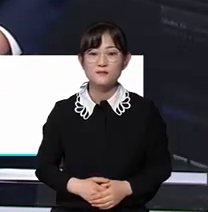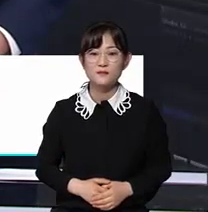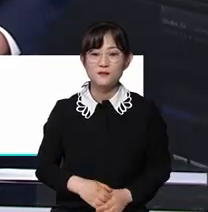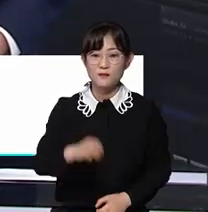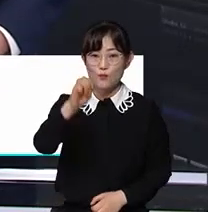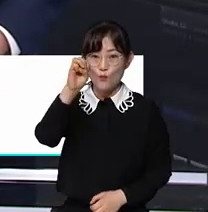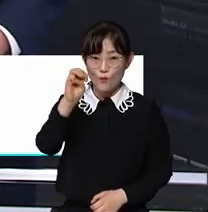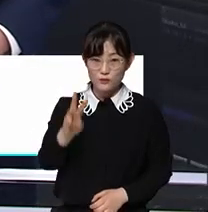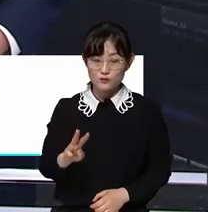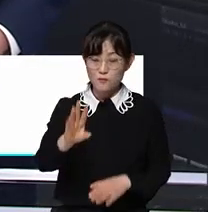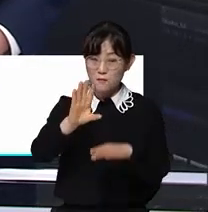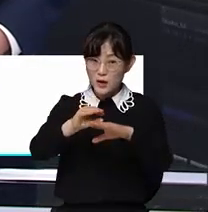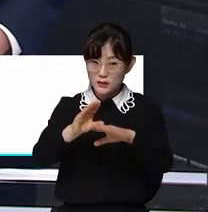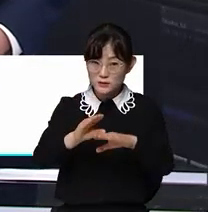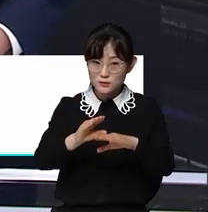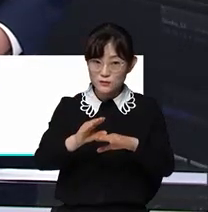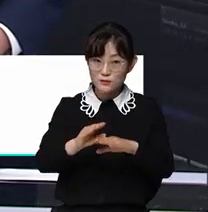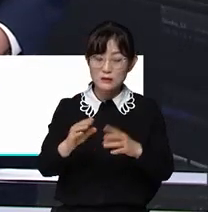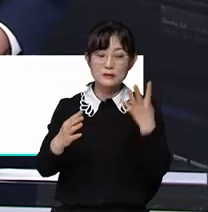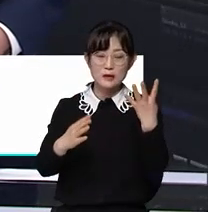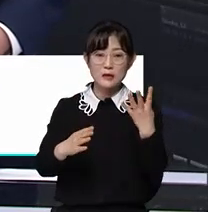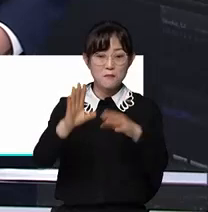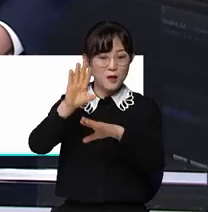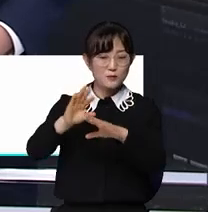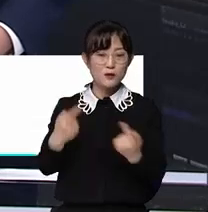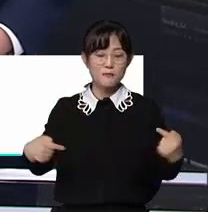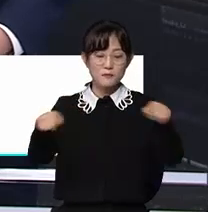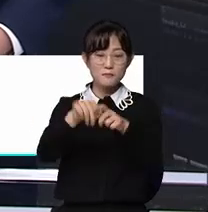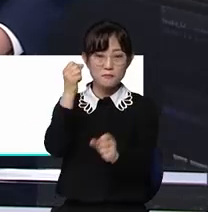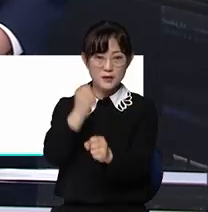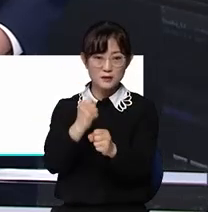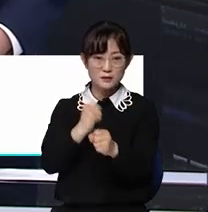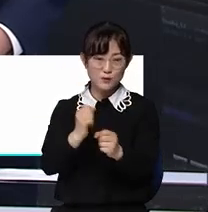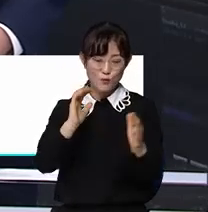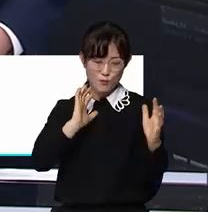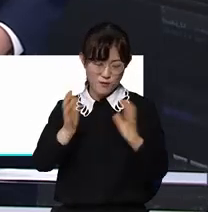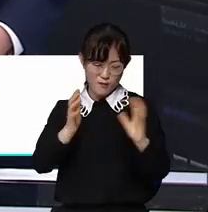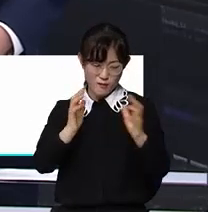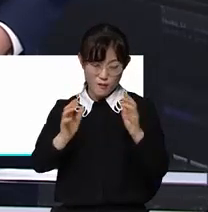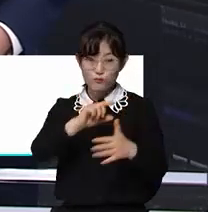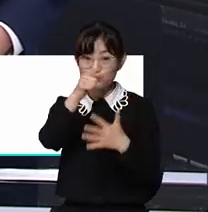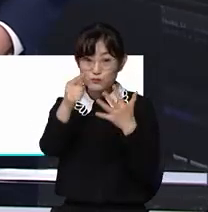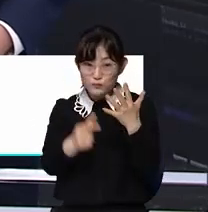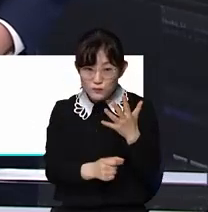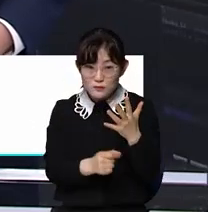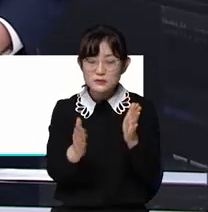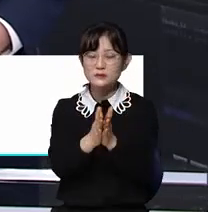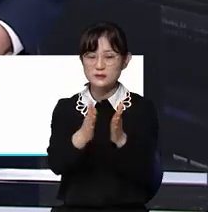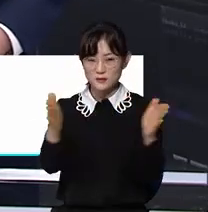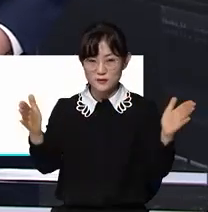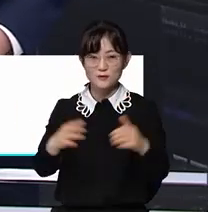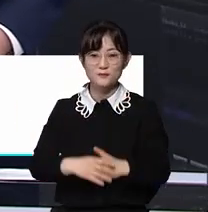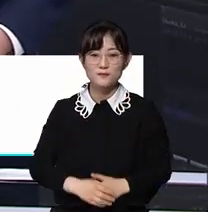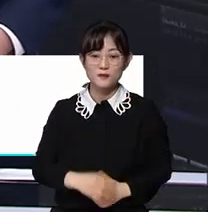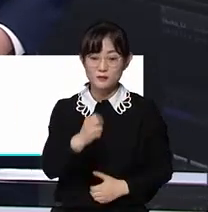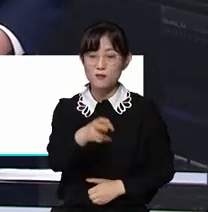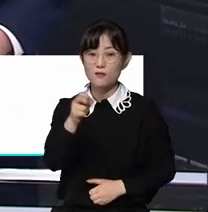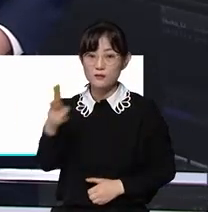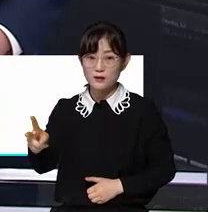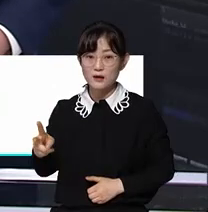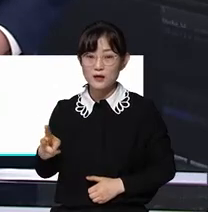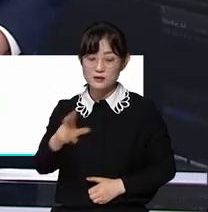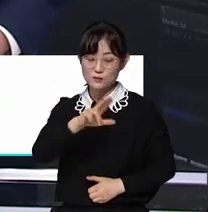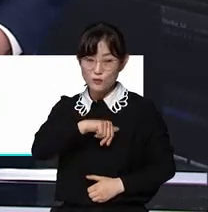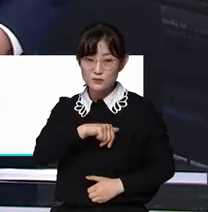KBS 광주방송을 비롯한 4개 민영방송이 공동 제작하는 토론 프로그램 국민 마수가 시작되었습니다 여야 요원들과